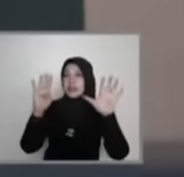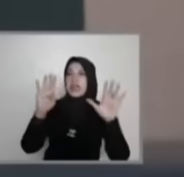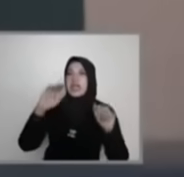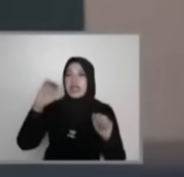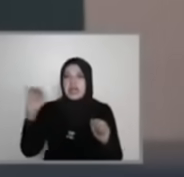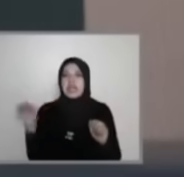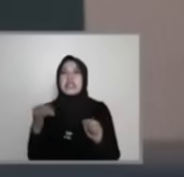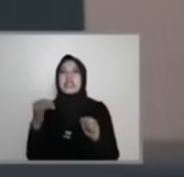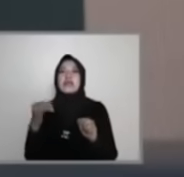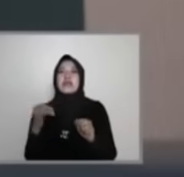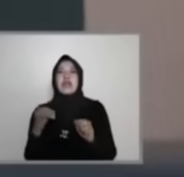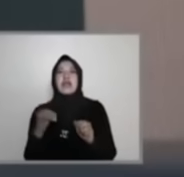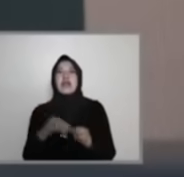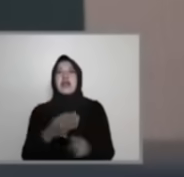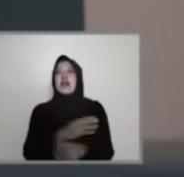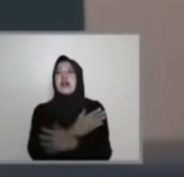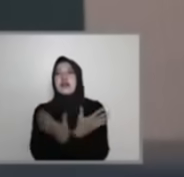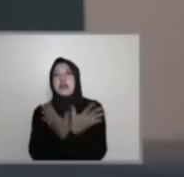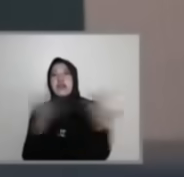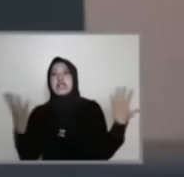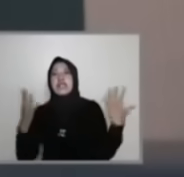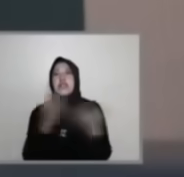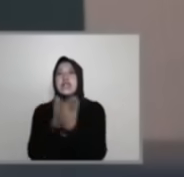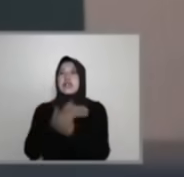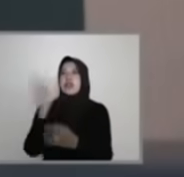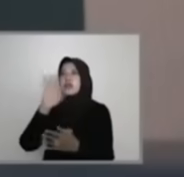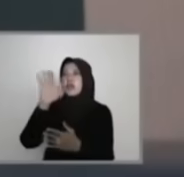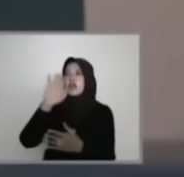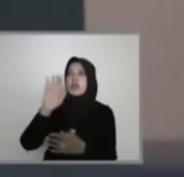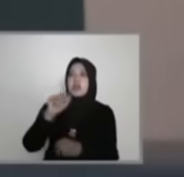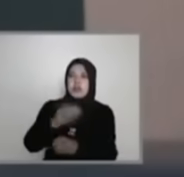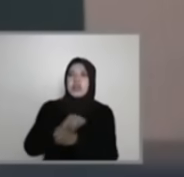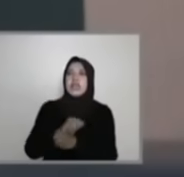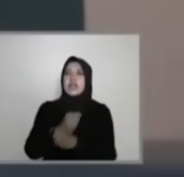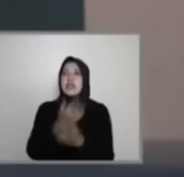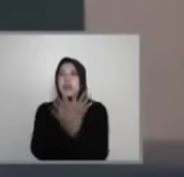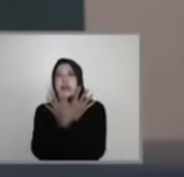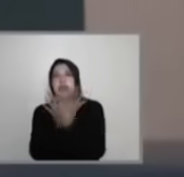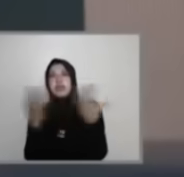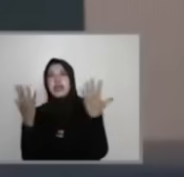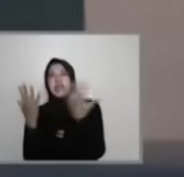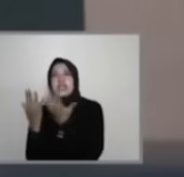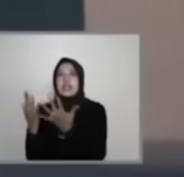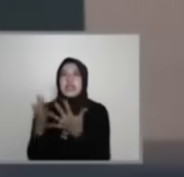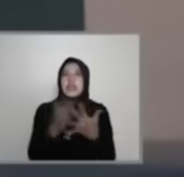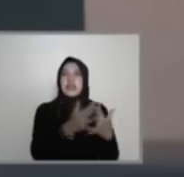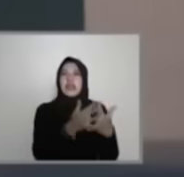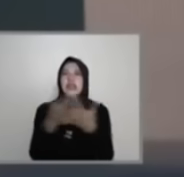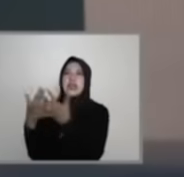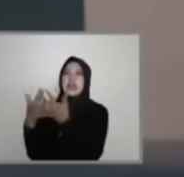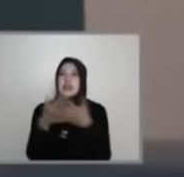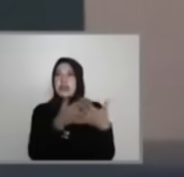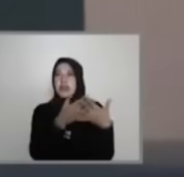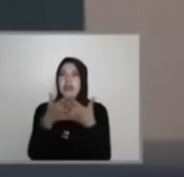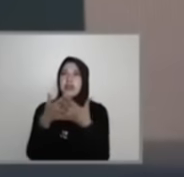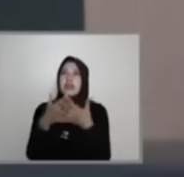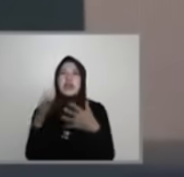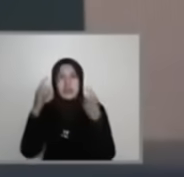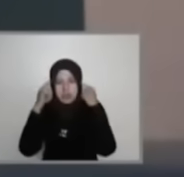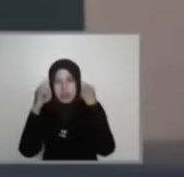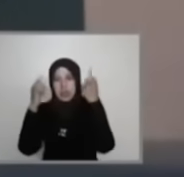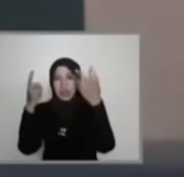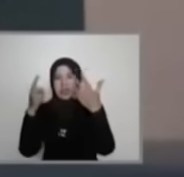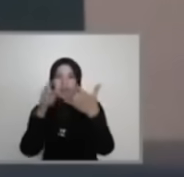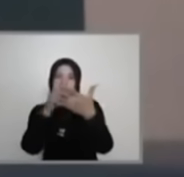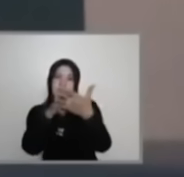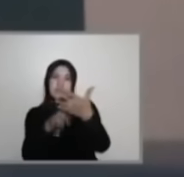8,906.4.9 jiwa penduduk Aceh yang belum dapat membaca Al-Quran. Bagaimana pendapat paslon nomor 1